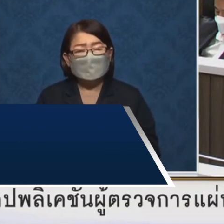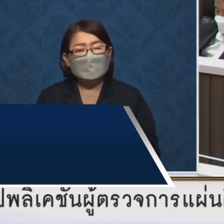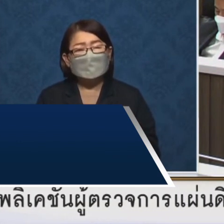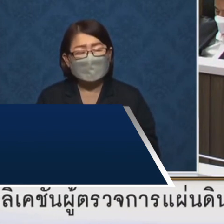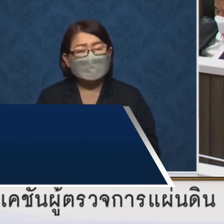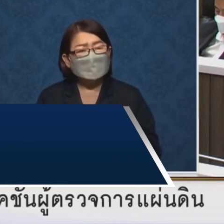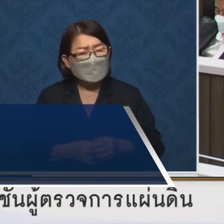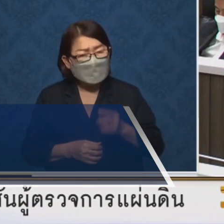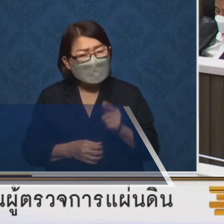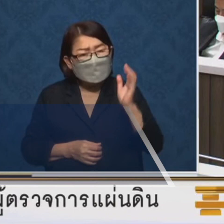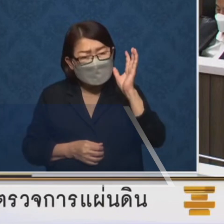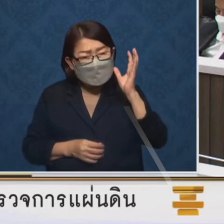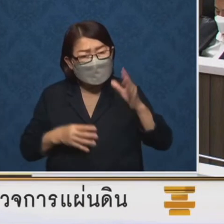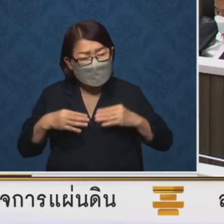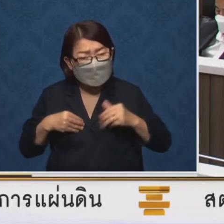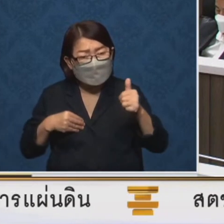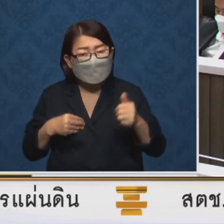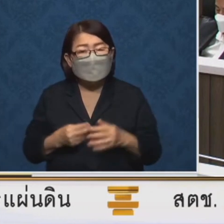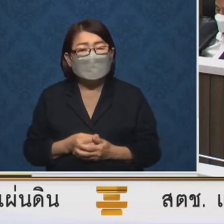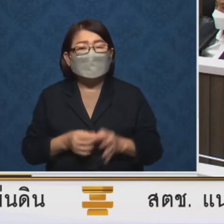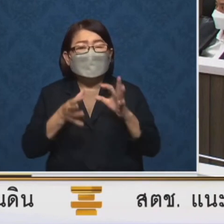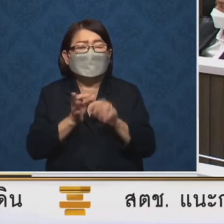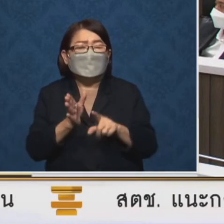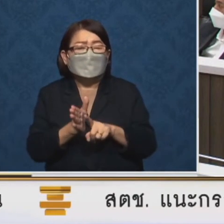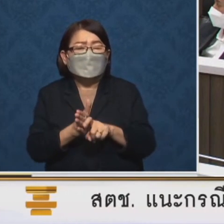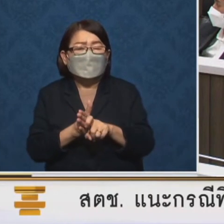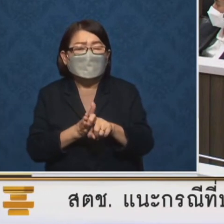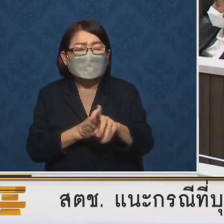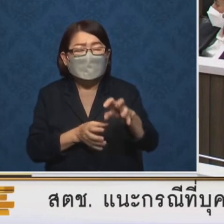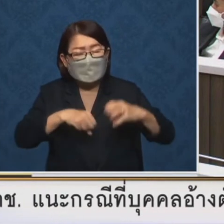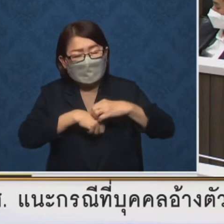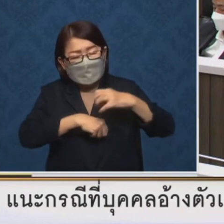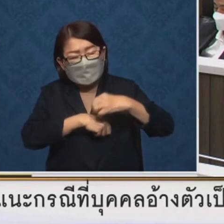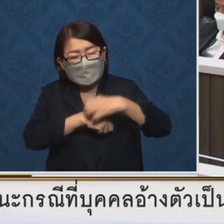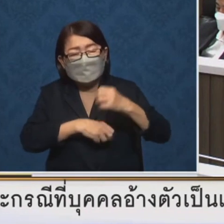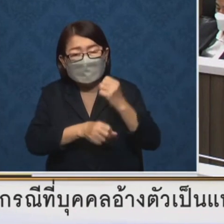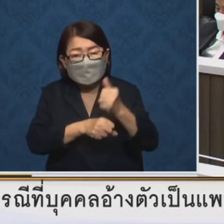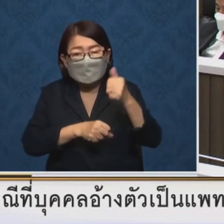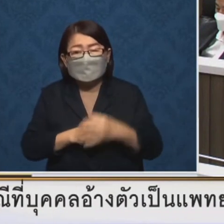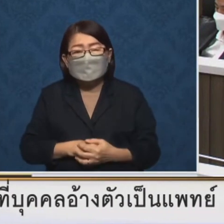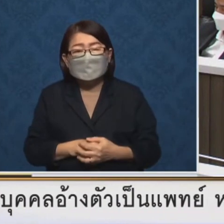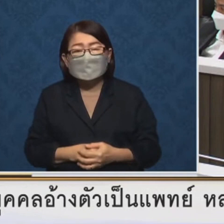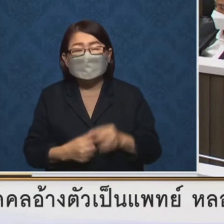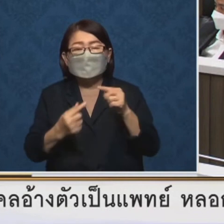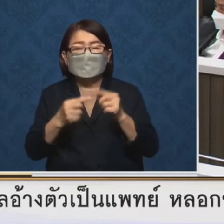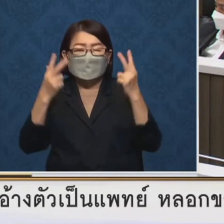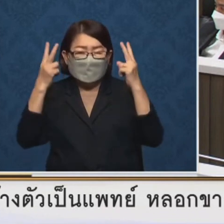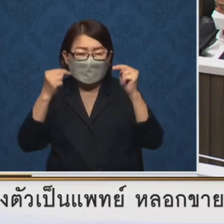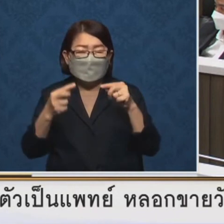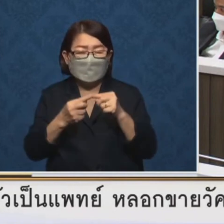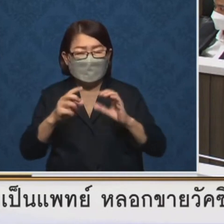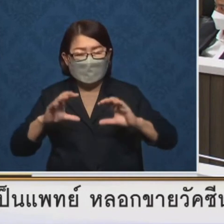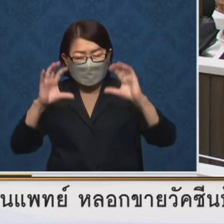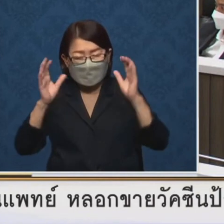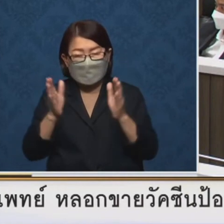ไ้วางใจได้เคนียรกัระบอ พร reconciliation ที่กักินปเทศไยไยอยู่แบบนี้ต้แต่ใยข รมุตรี ลัฐบาลต้ แต